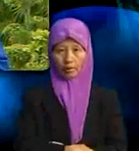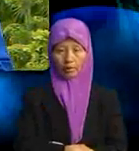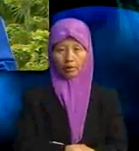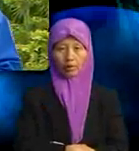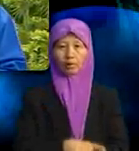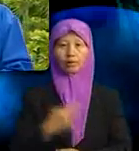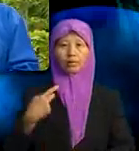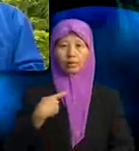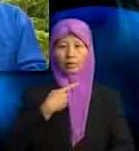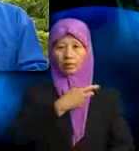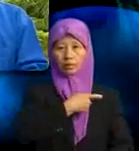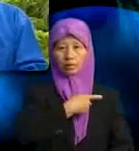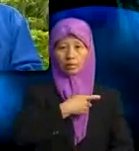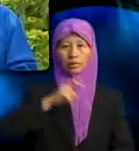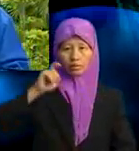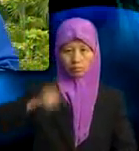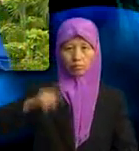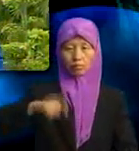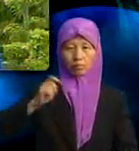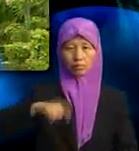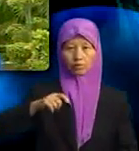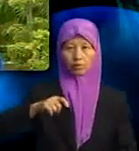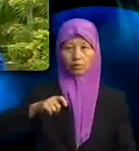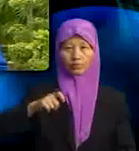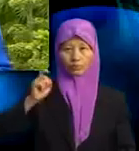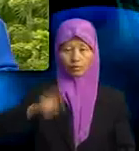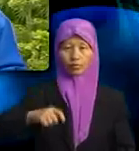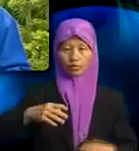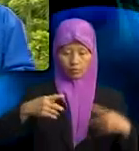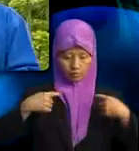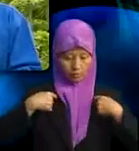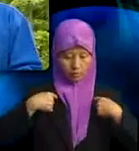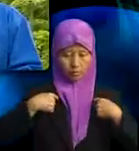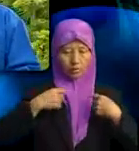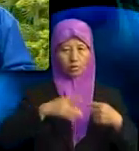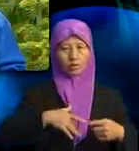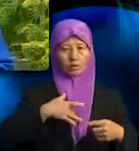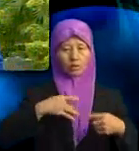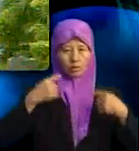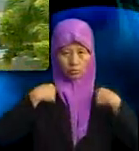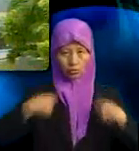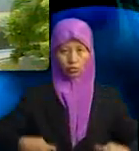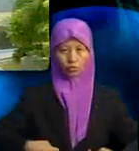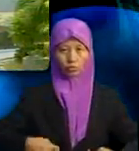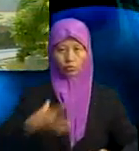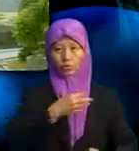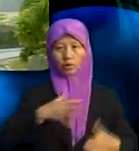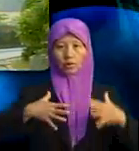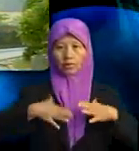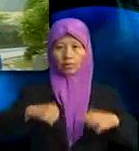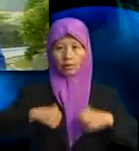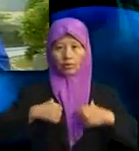bersolat, kita perlulah terlebih dahulu memastikan tubuh badan,